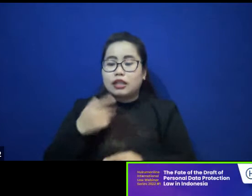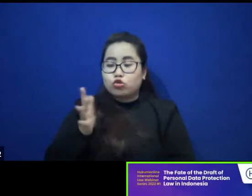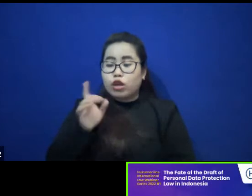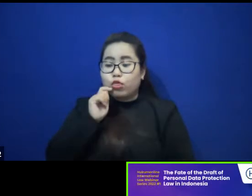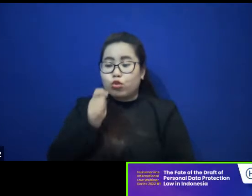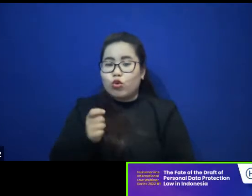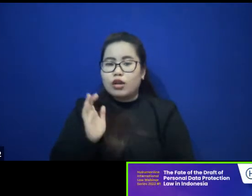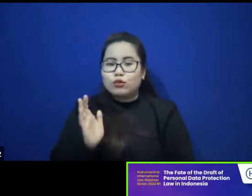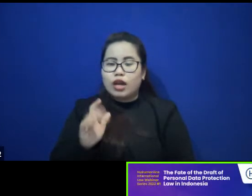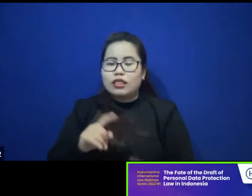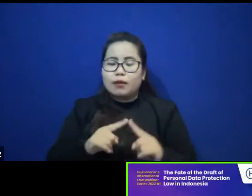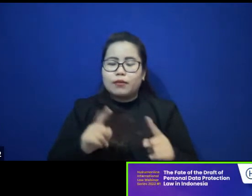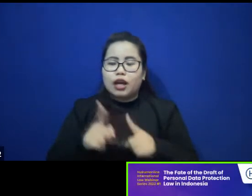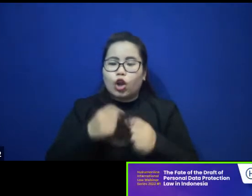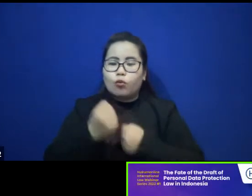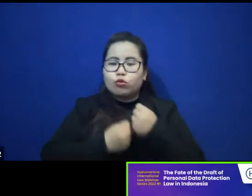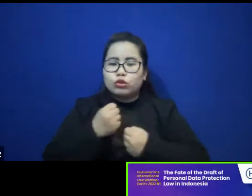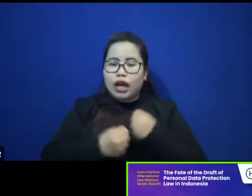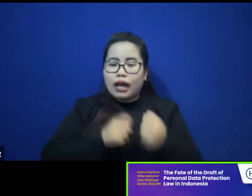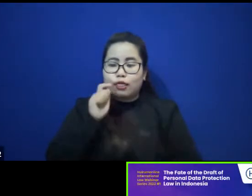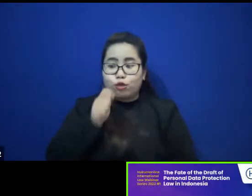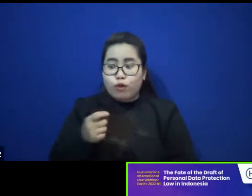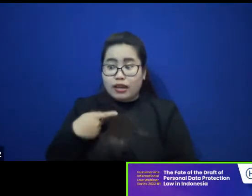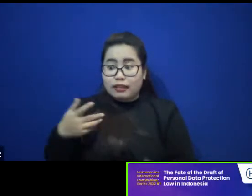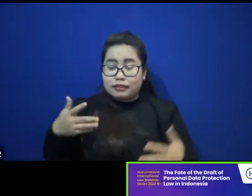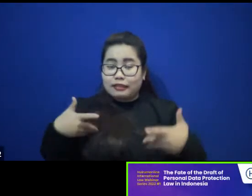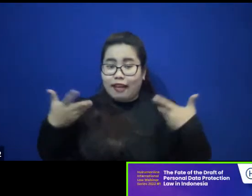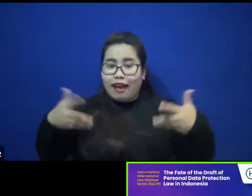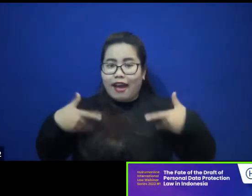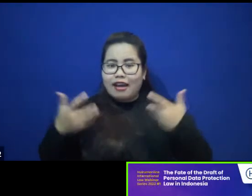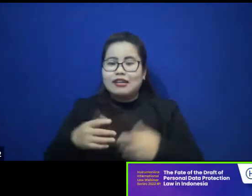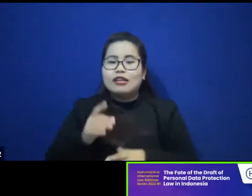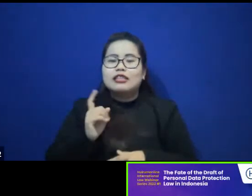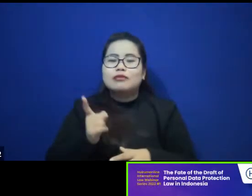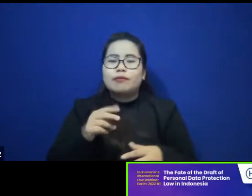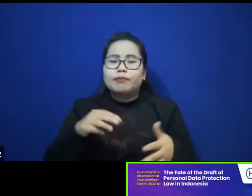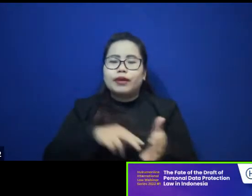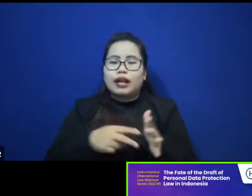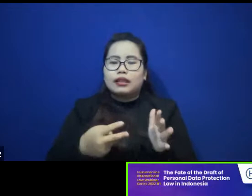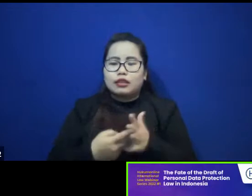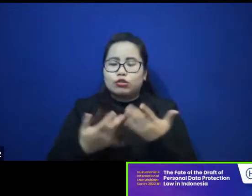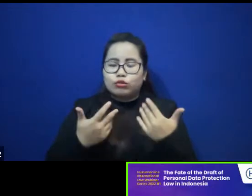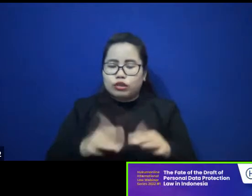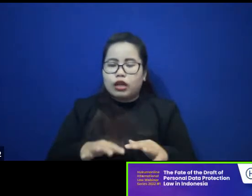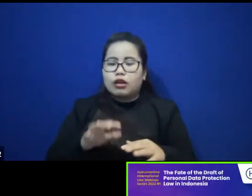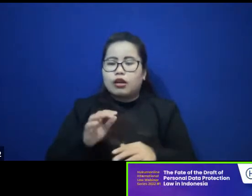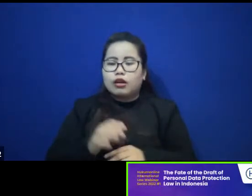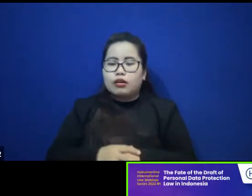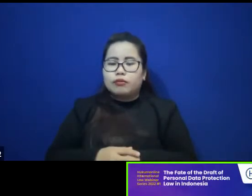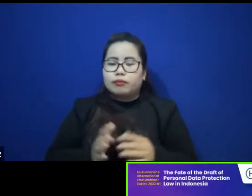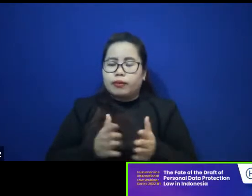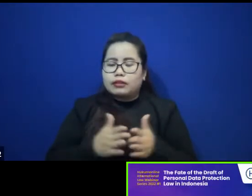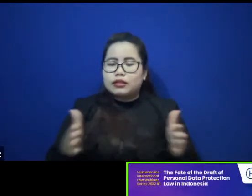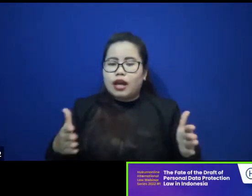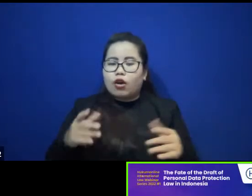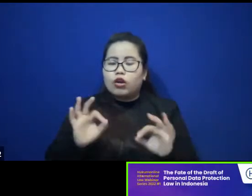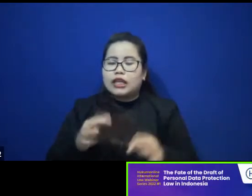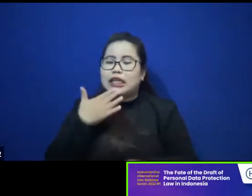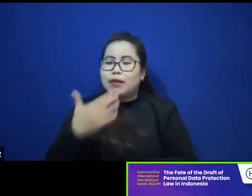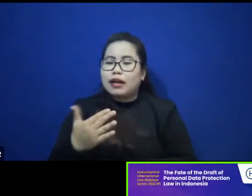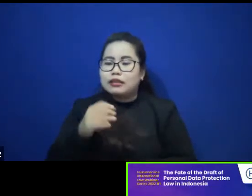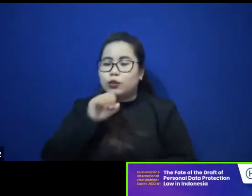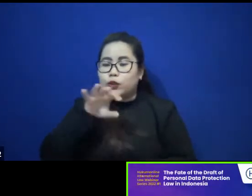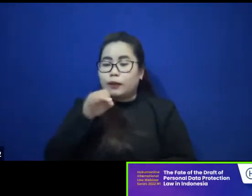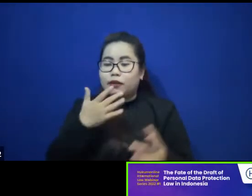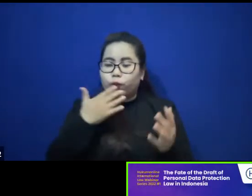tua nih tapi kalau perusahaan udah tua kita malah seneng karena berarti sudah mencuri ya Om Terima kasih banyak atas ucapan selamat ulang